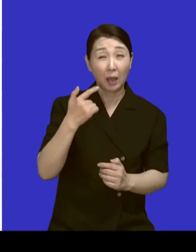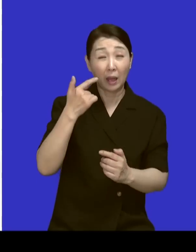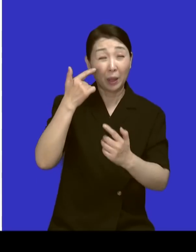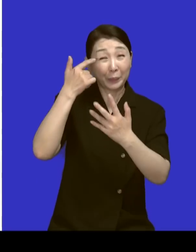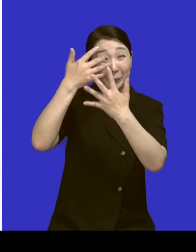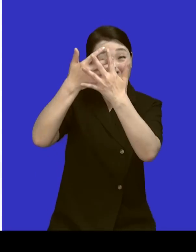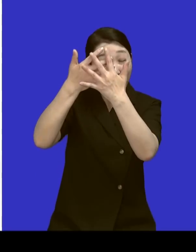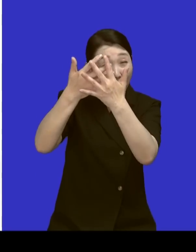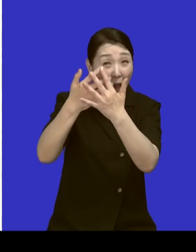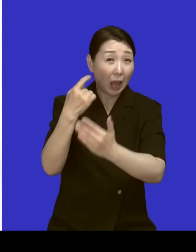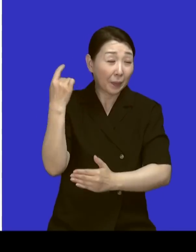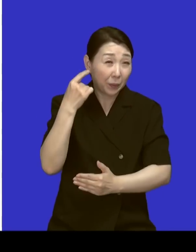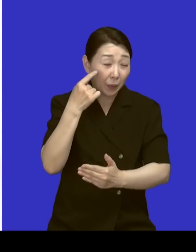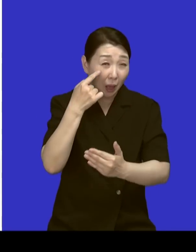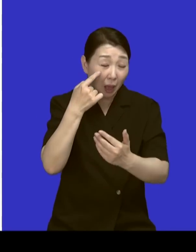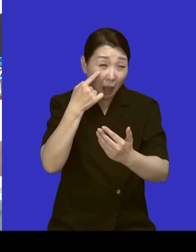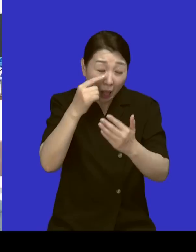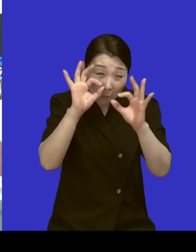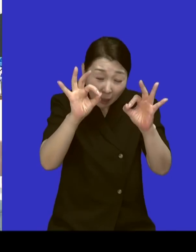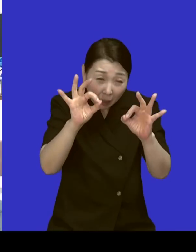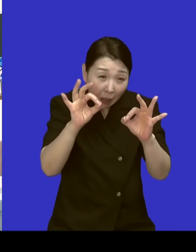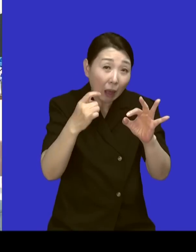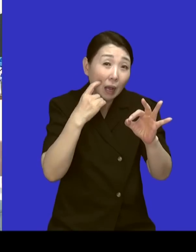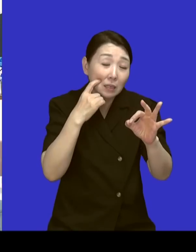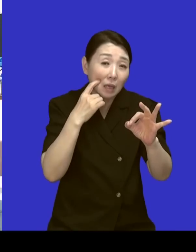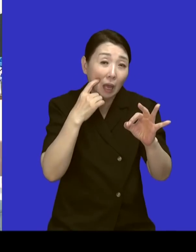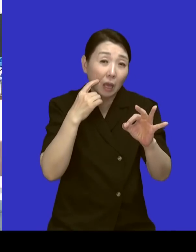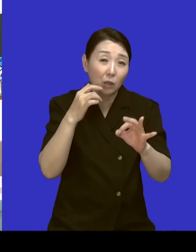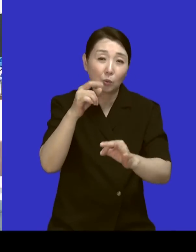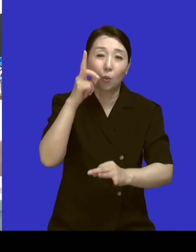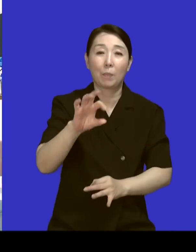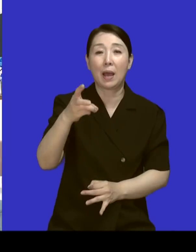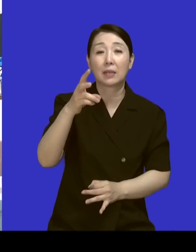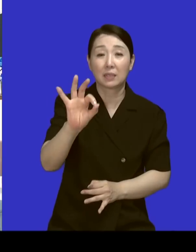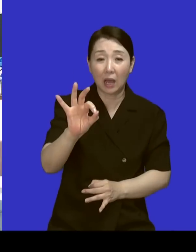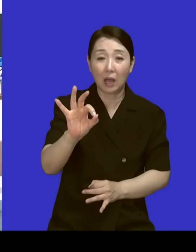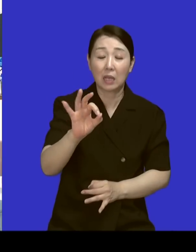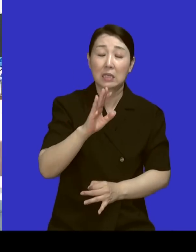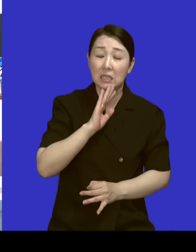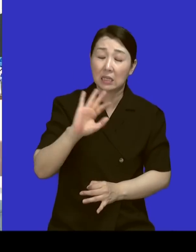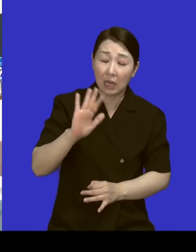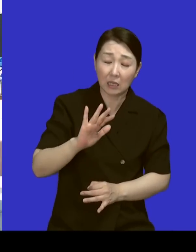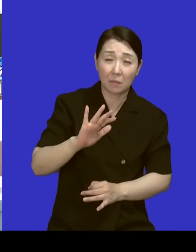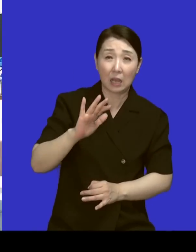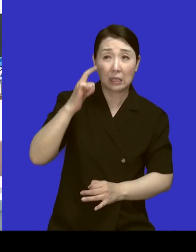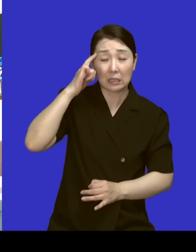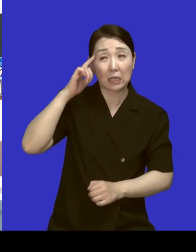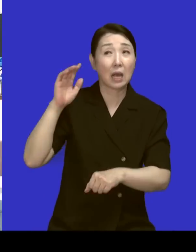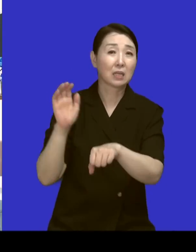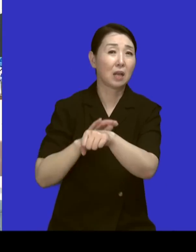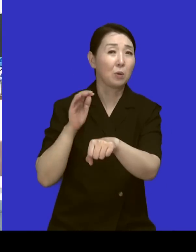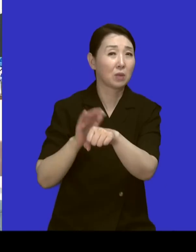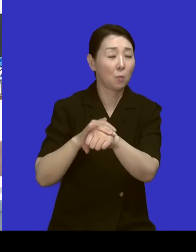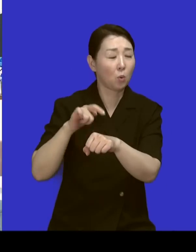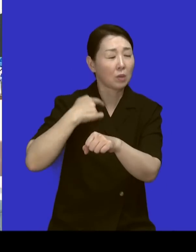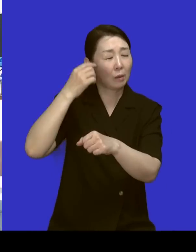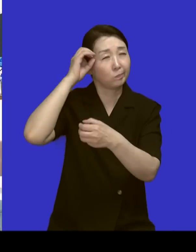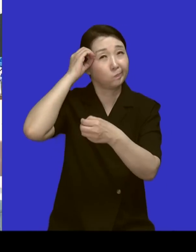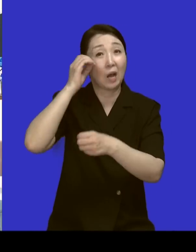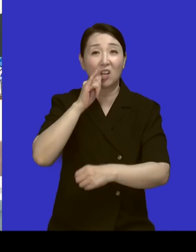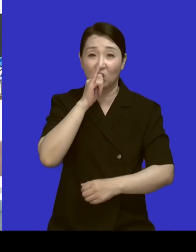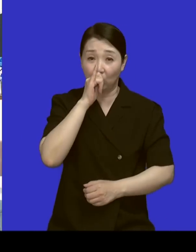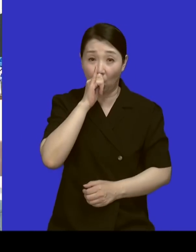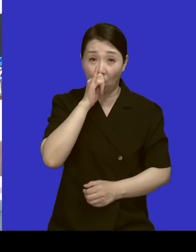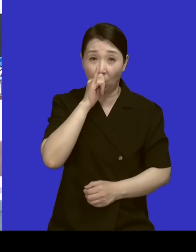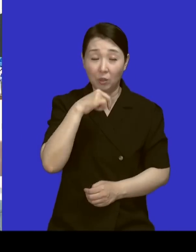게 보이거나 예. 없는 게 들리거나 네. 그리고 망상, 실제로는 아닌데 예. 계속 잘못된 생각을 하는 것들 그런 예. 증상들이 있는데 네.